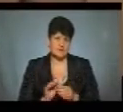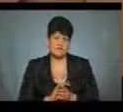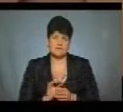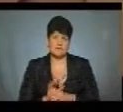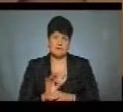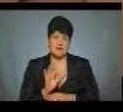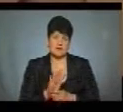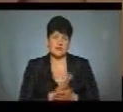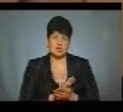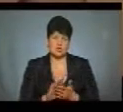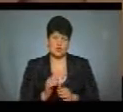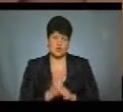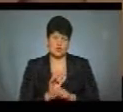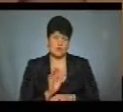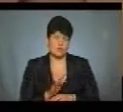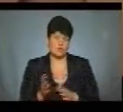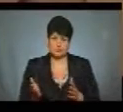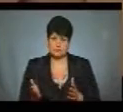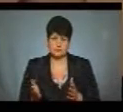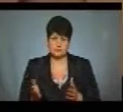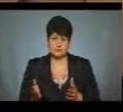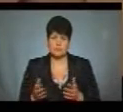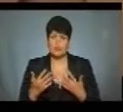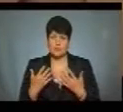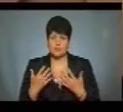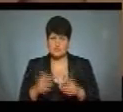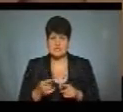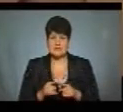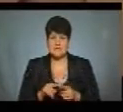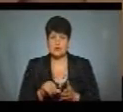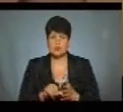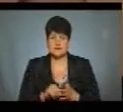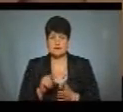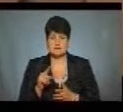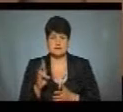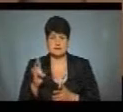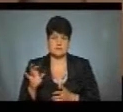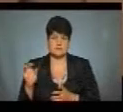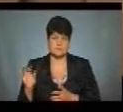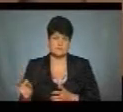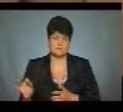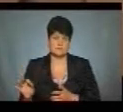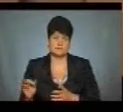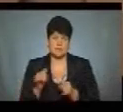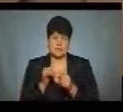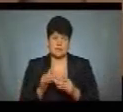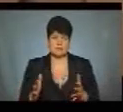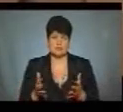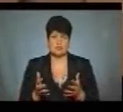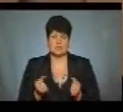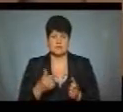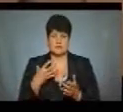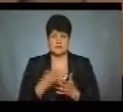чисту роботу. Отож, бо уже цей учасник зовнішнього незалежного оцінювання не зможе отримати